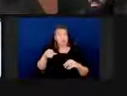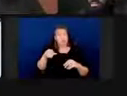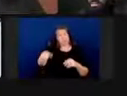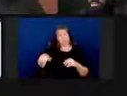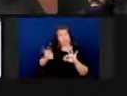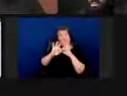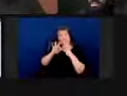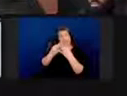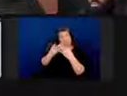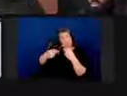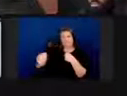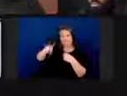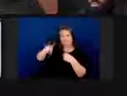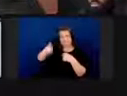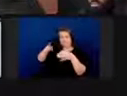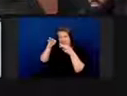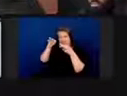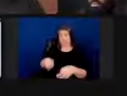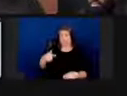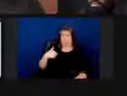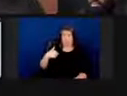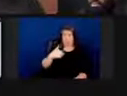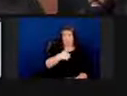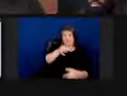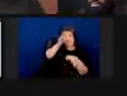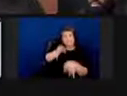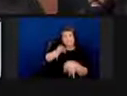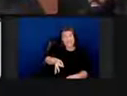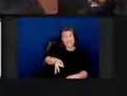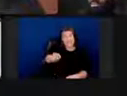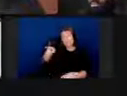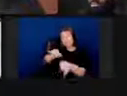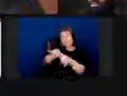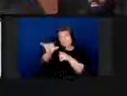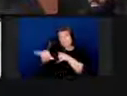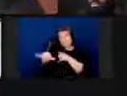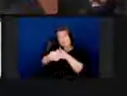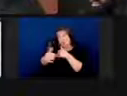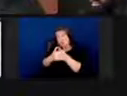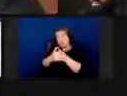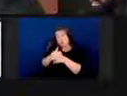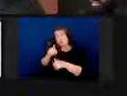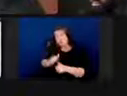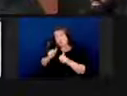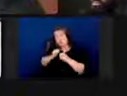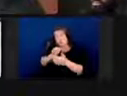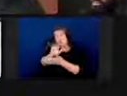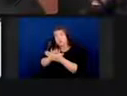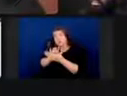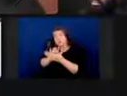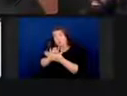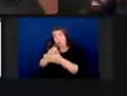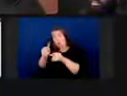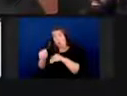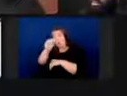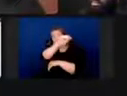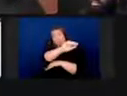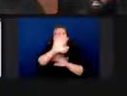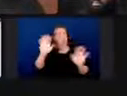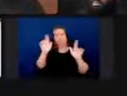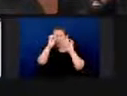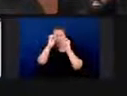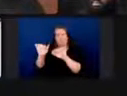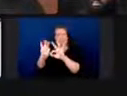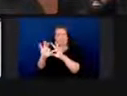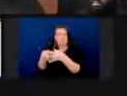وهذا شيء مهم بالنسبة لي أولياء الأمور وأفراد